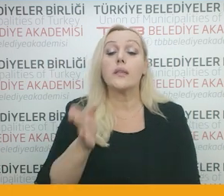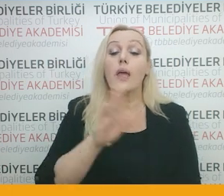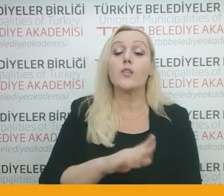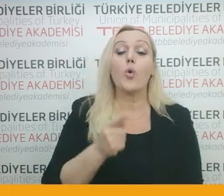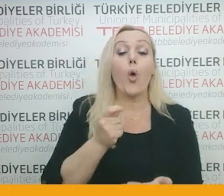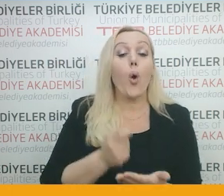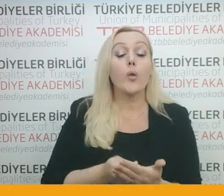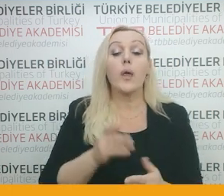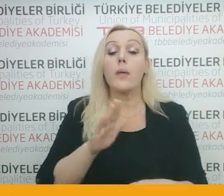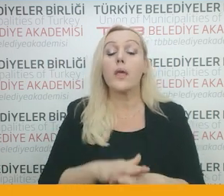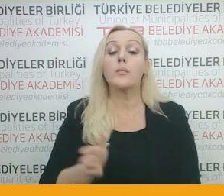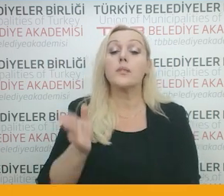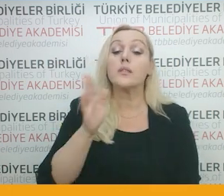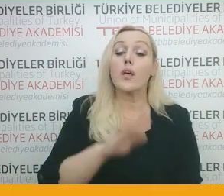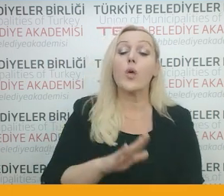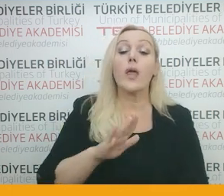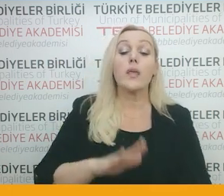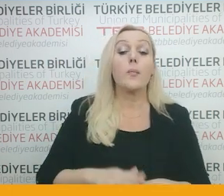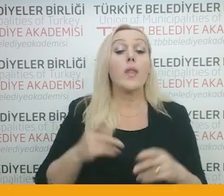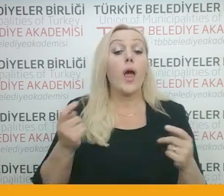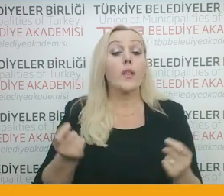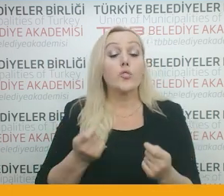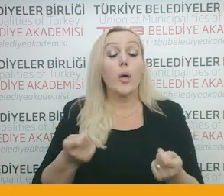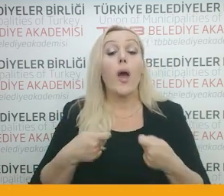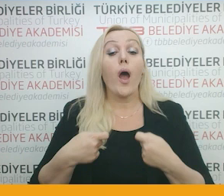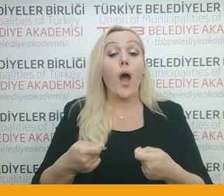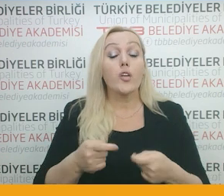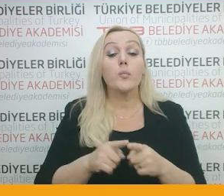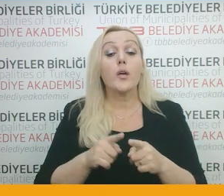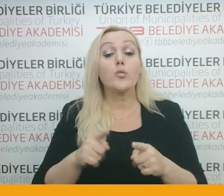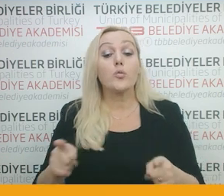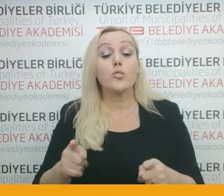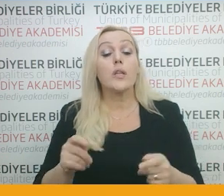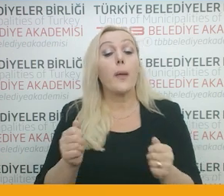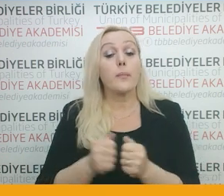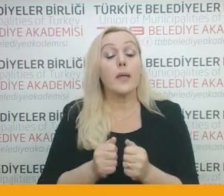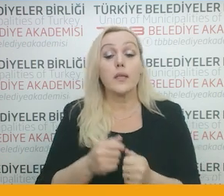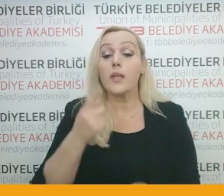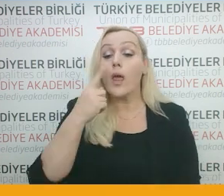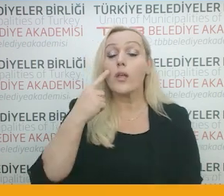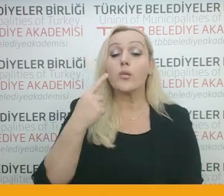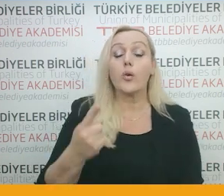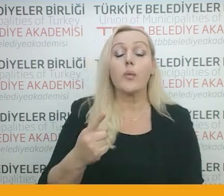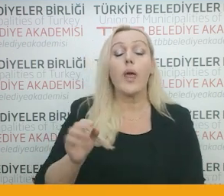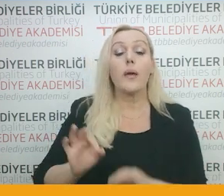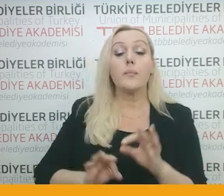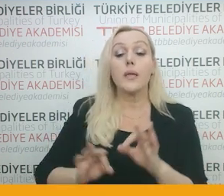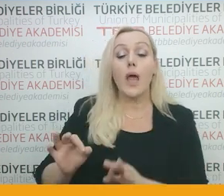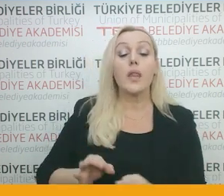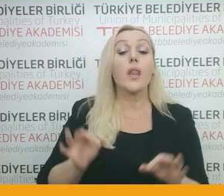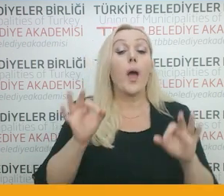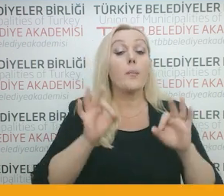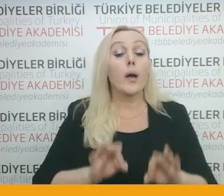yapıldıktan sonra yapılan bir iş ve işlem, ancak harcama sürecinin bir bileşeni olarak görebiliriz. Yani stratejik planla başlayan